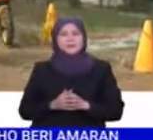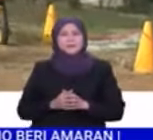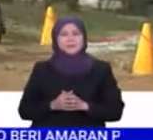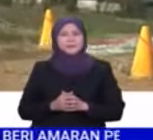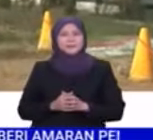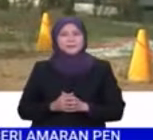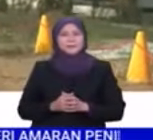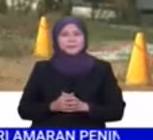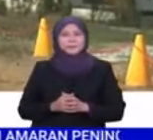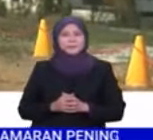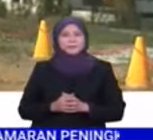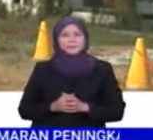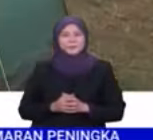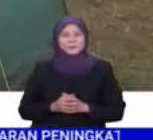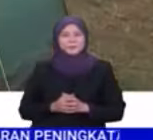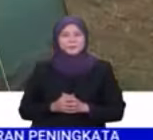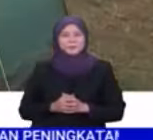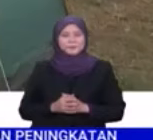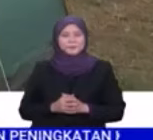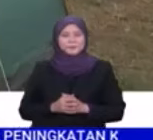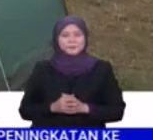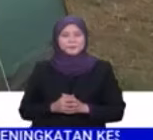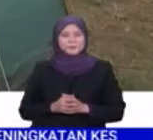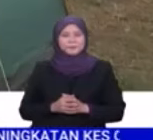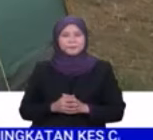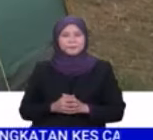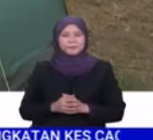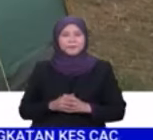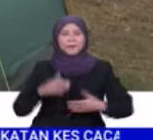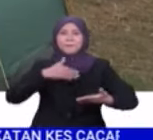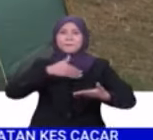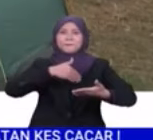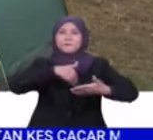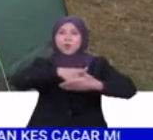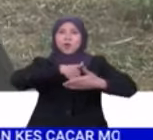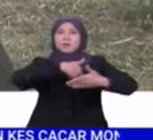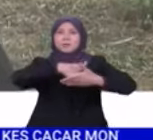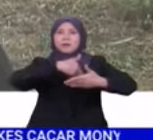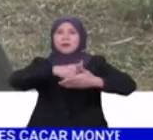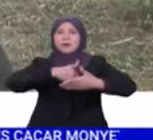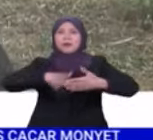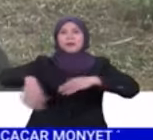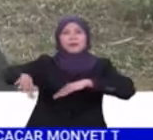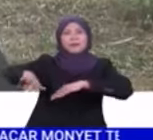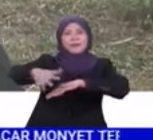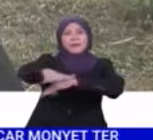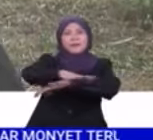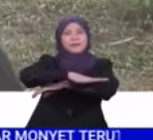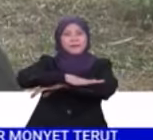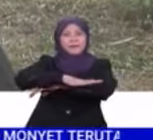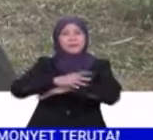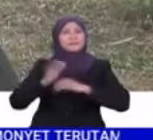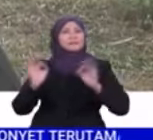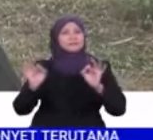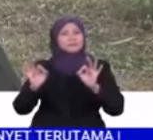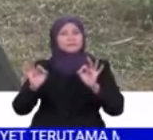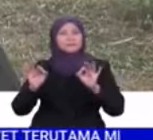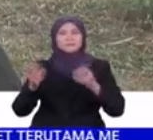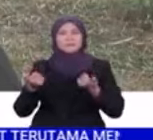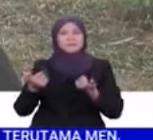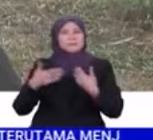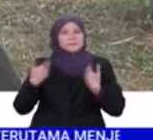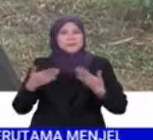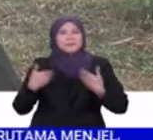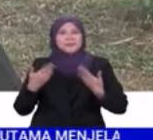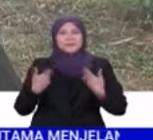ada macam apa ni, bola sepak pantai kot kalau sana kan. Okeylah, diorang pun senang